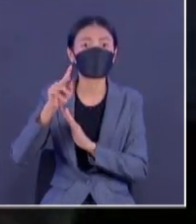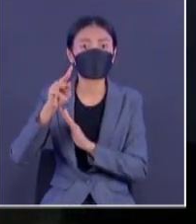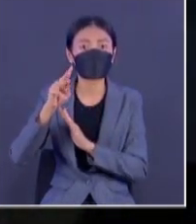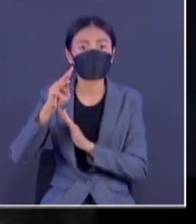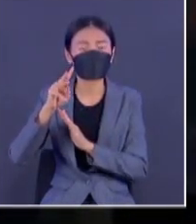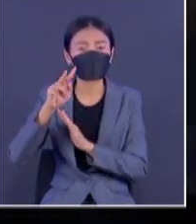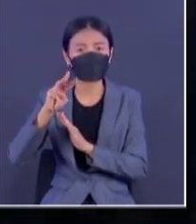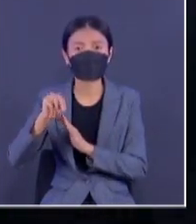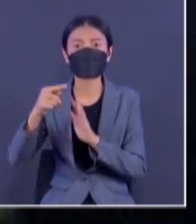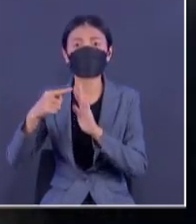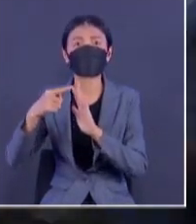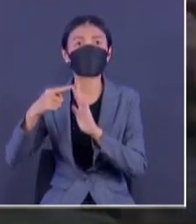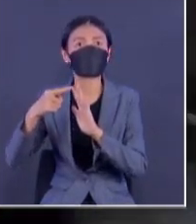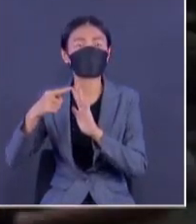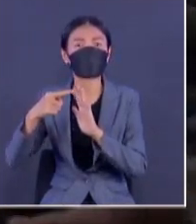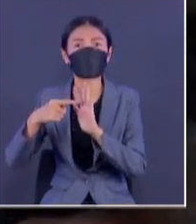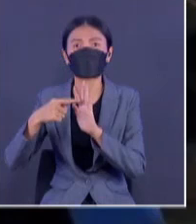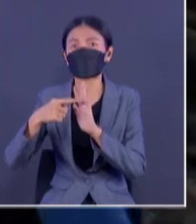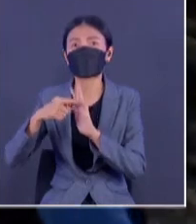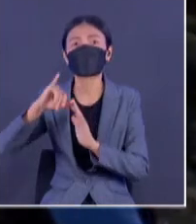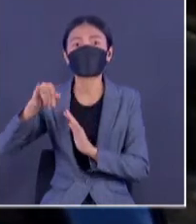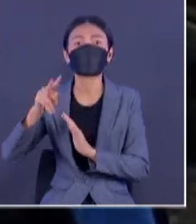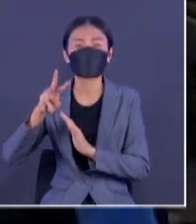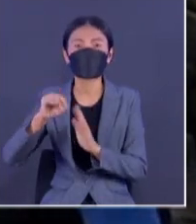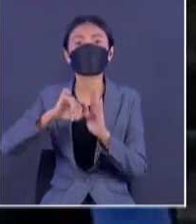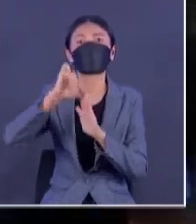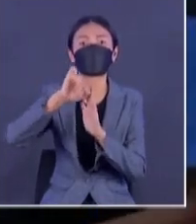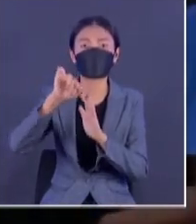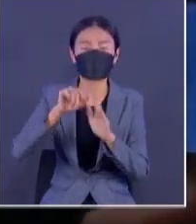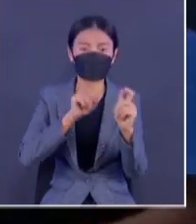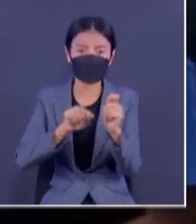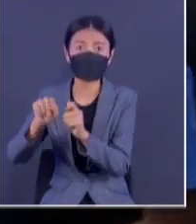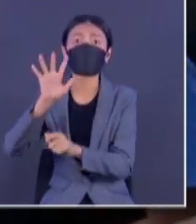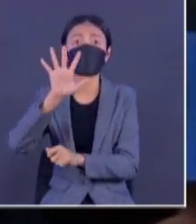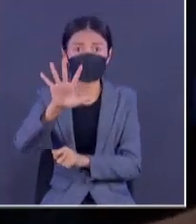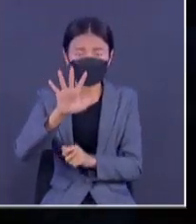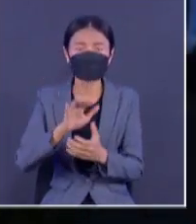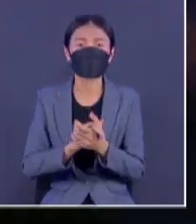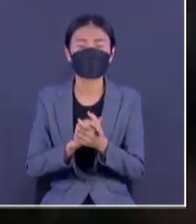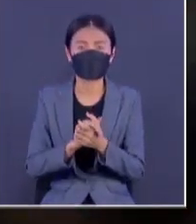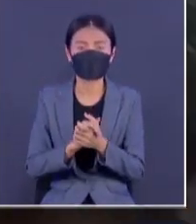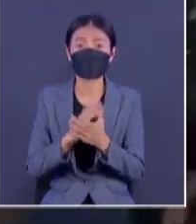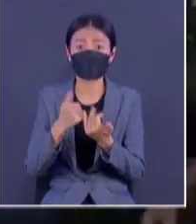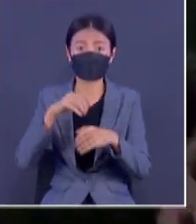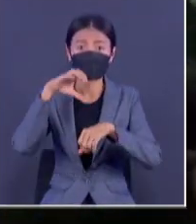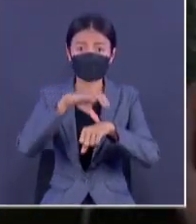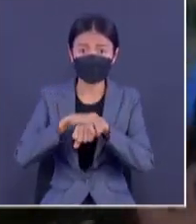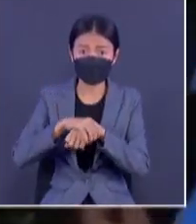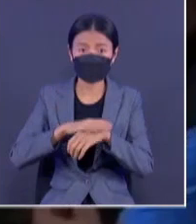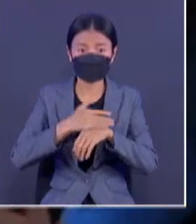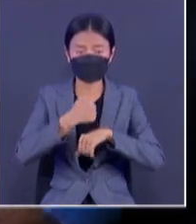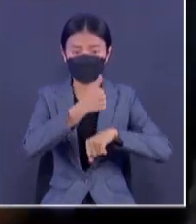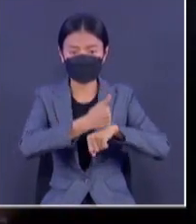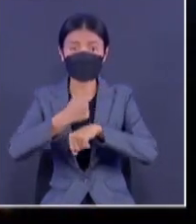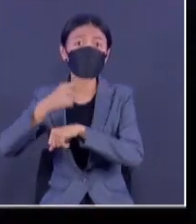มืองอำเภอแม่ริมอำเภอสันทรายอำเภอสันกำแพงและก็อำเภอหางดงเข้าไปจับกลุ่มแม่เล้าได้3คน